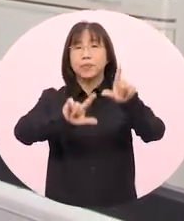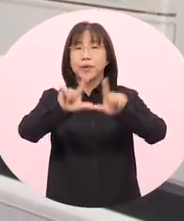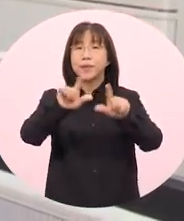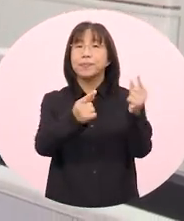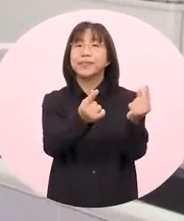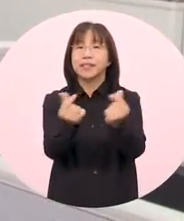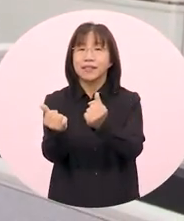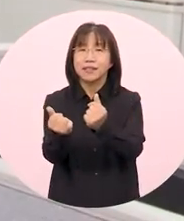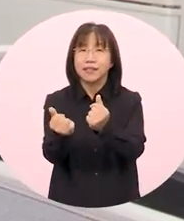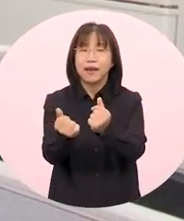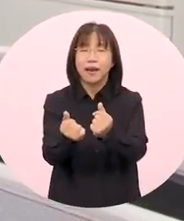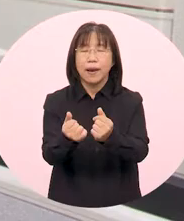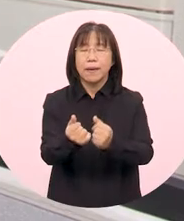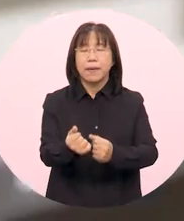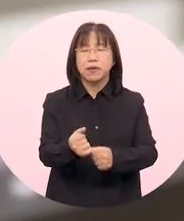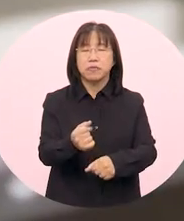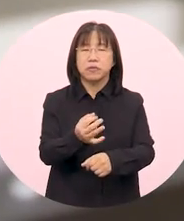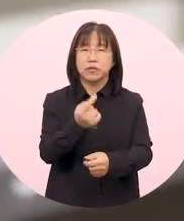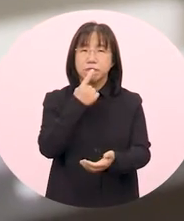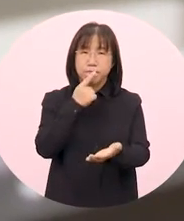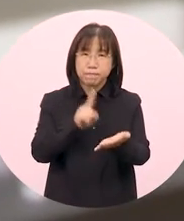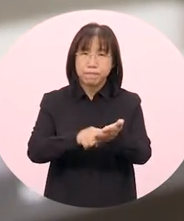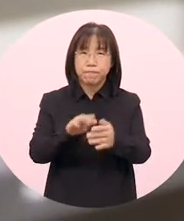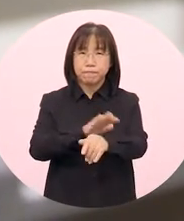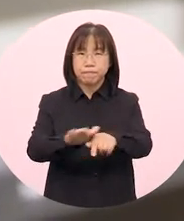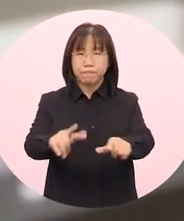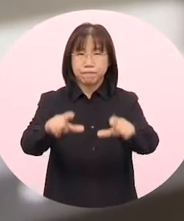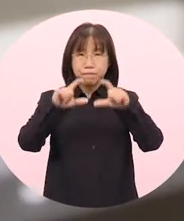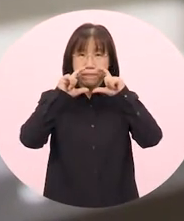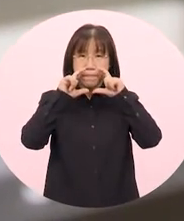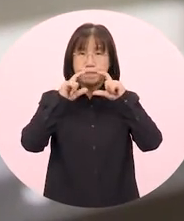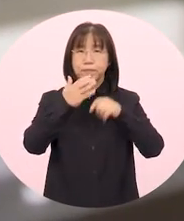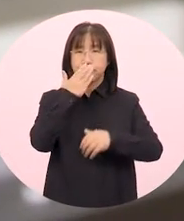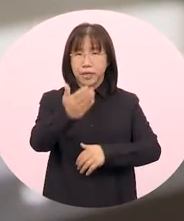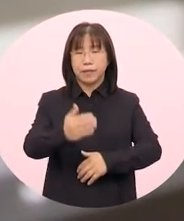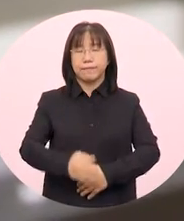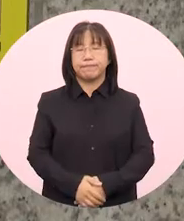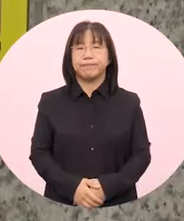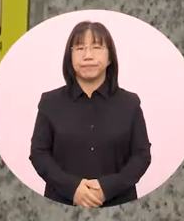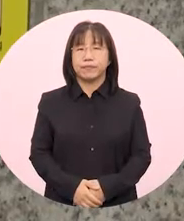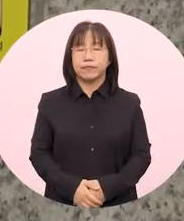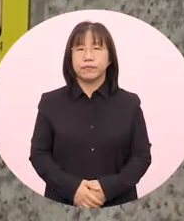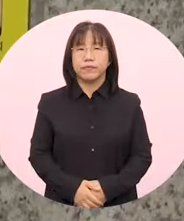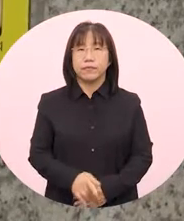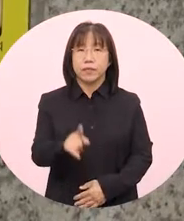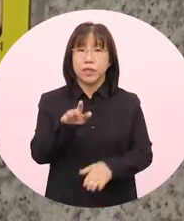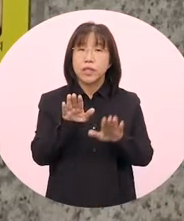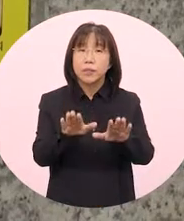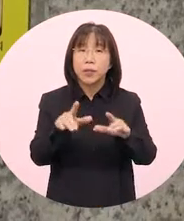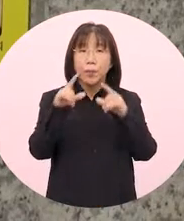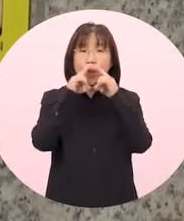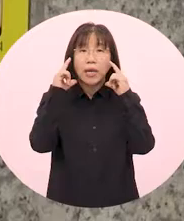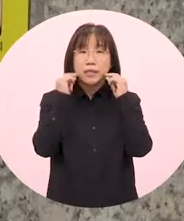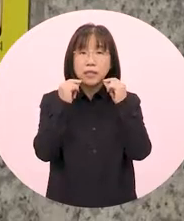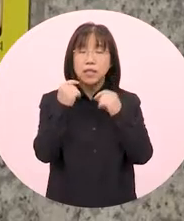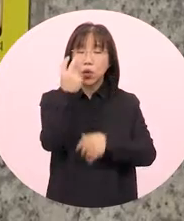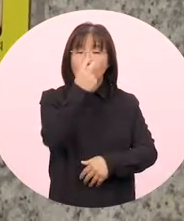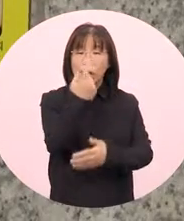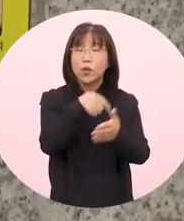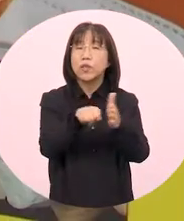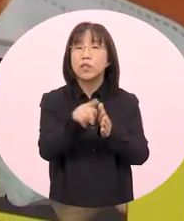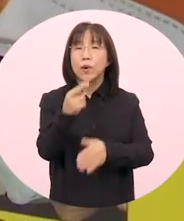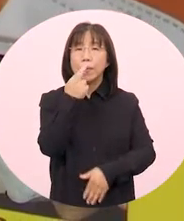쉽고 빠르게 착용할 수 있어 화재 대피 골든타임을 확보할 수 있습니다. 특히 방염 마스크 관리를 돕기